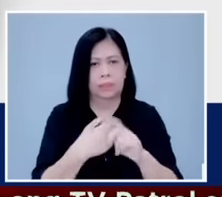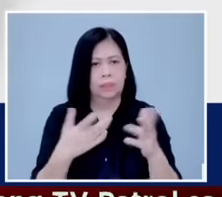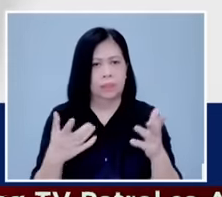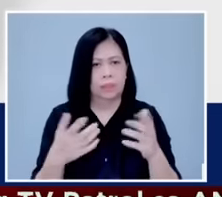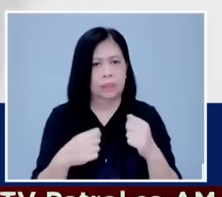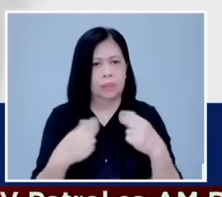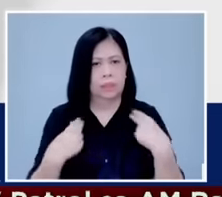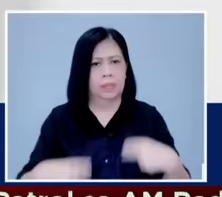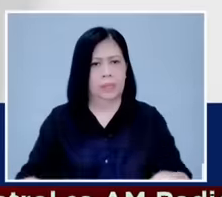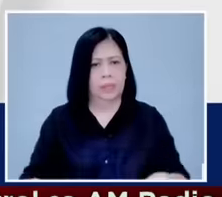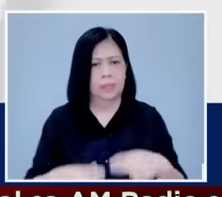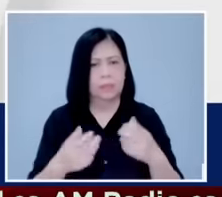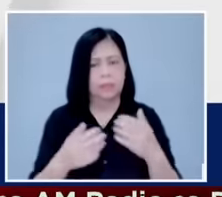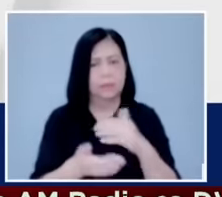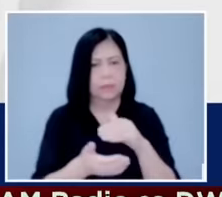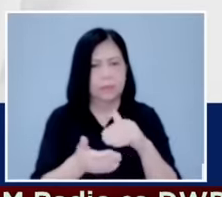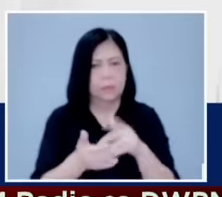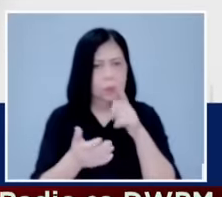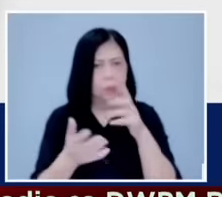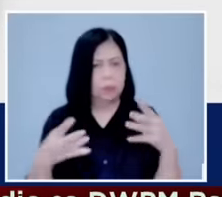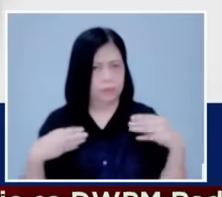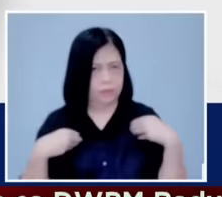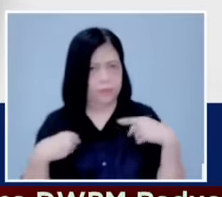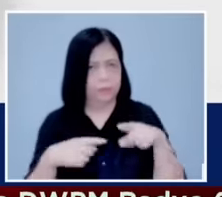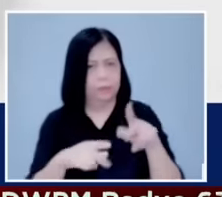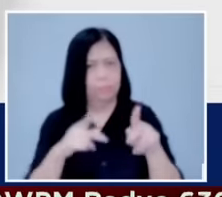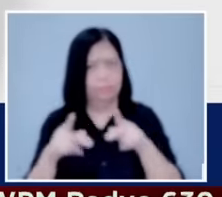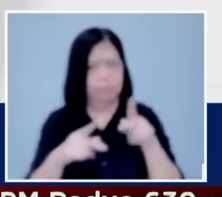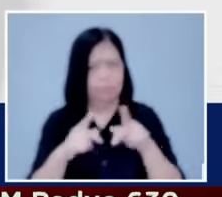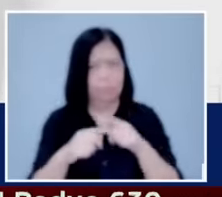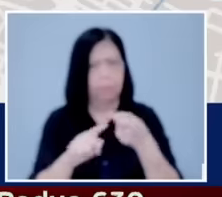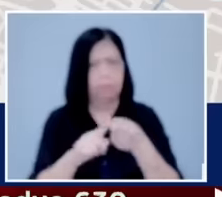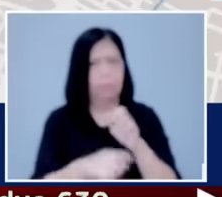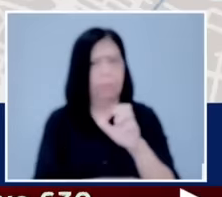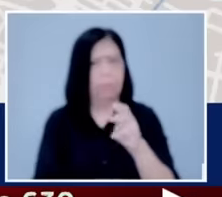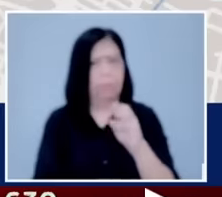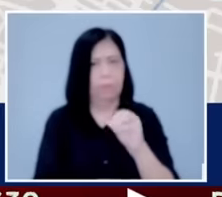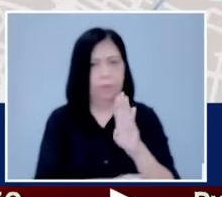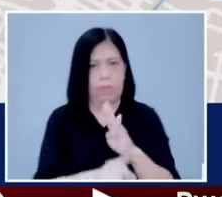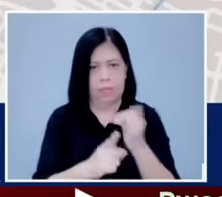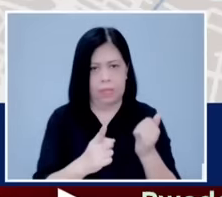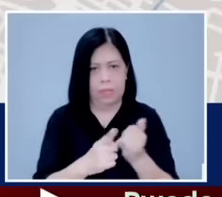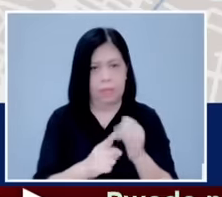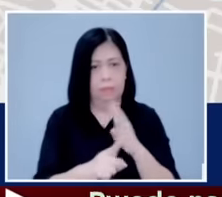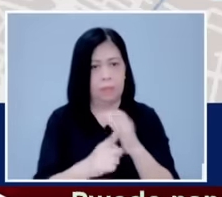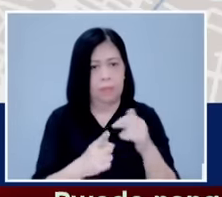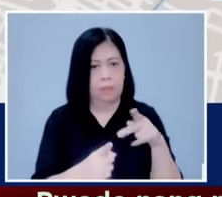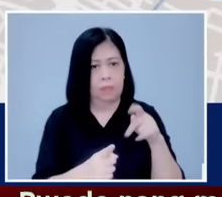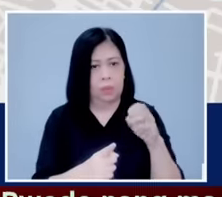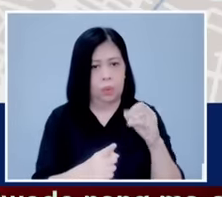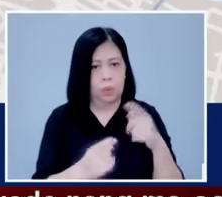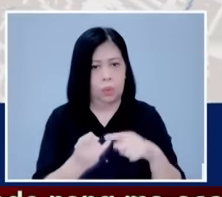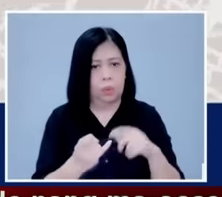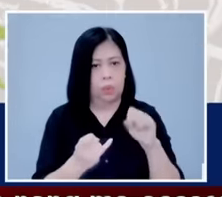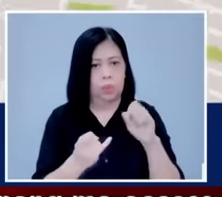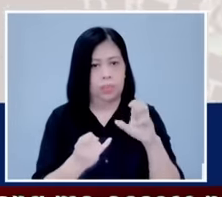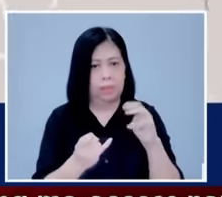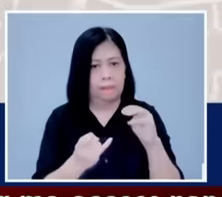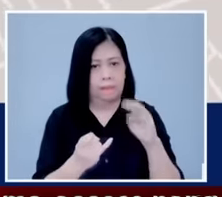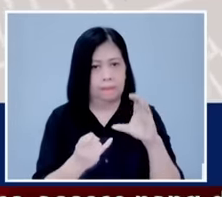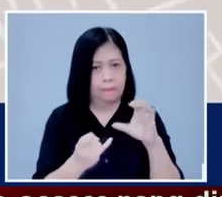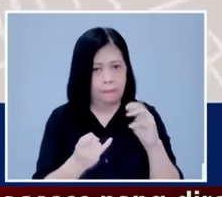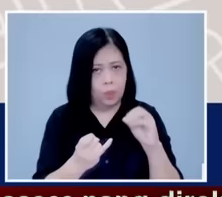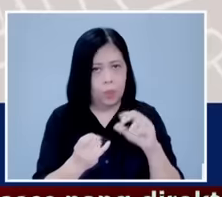health center sa Taguig na sasalo sa mga residente ng mga Embo Barangay. Ang Barangay Pitogo, Sembo at South